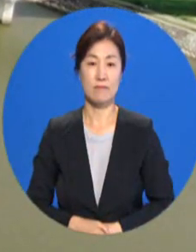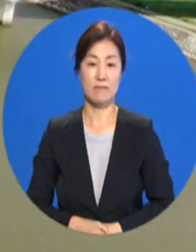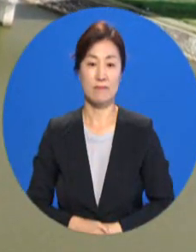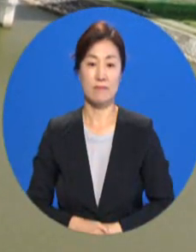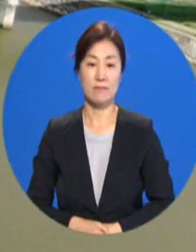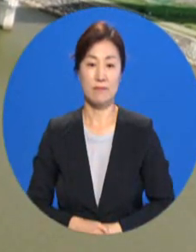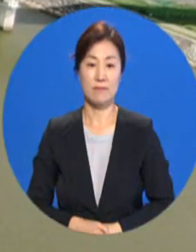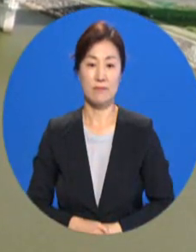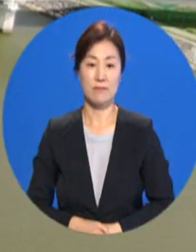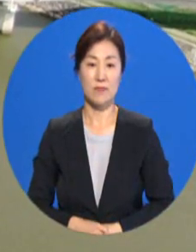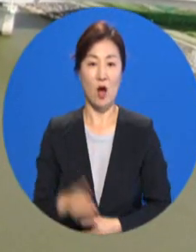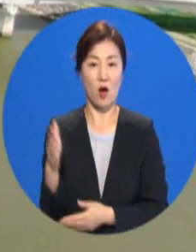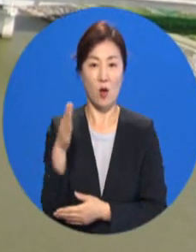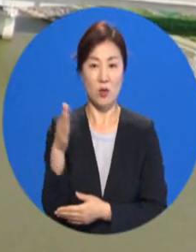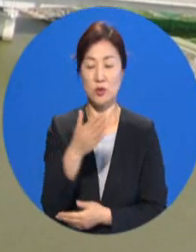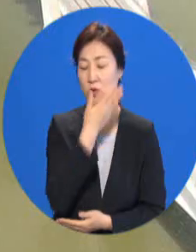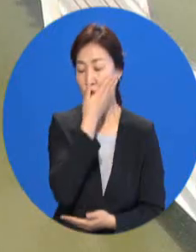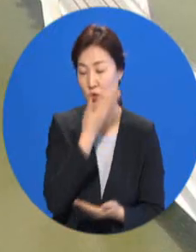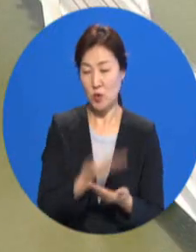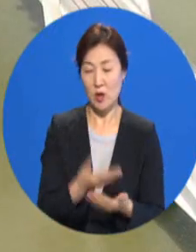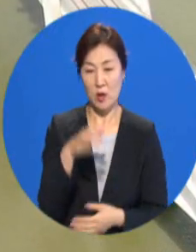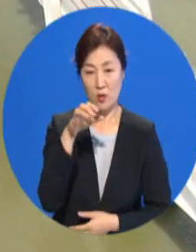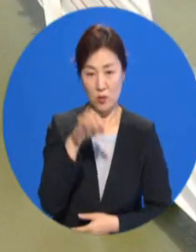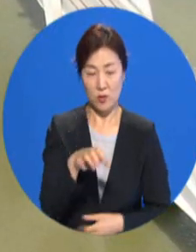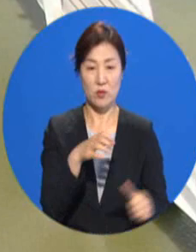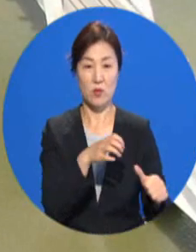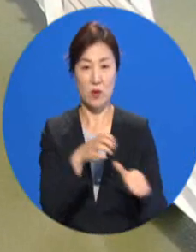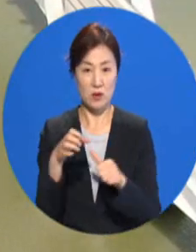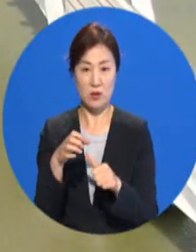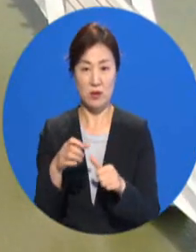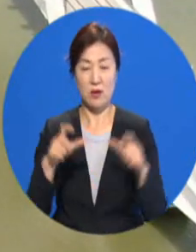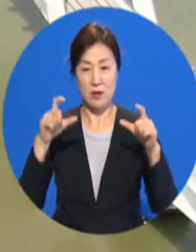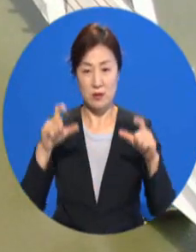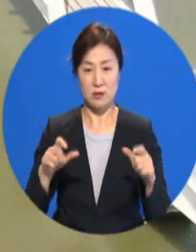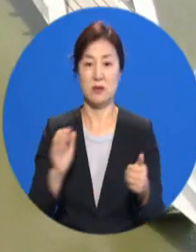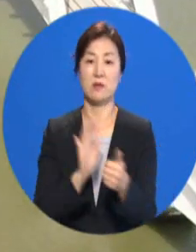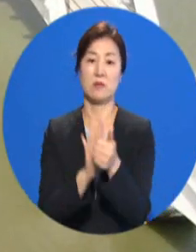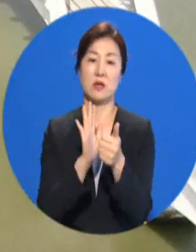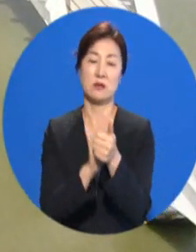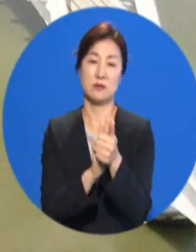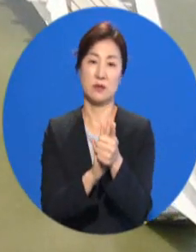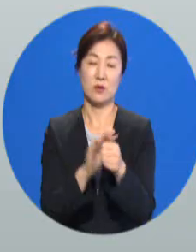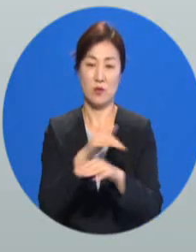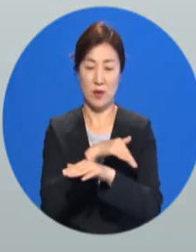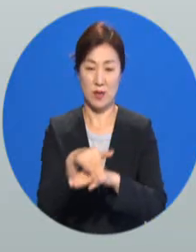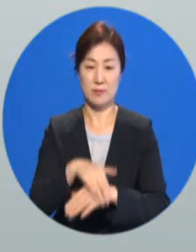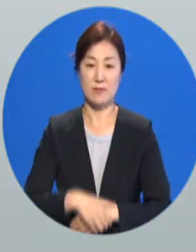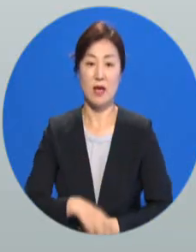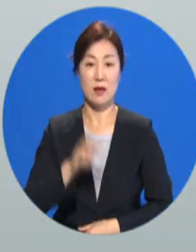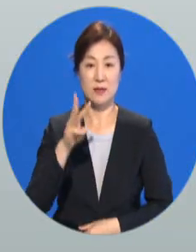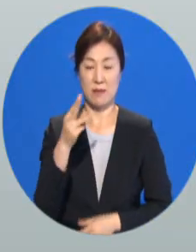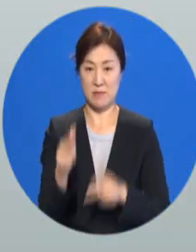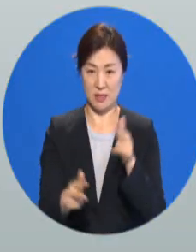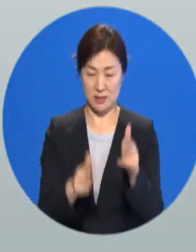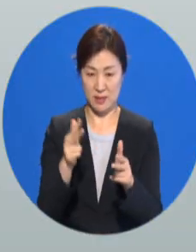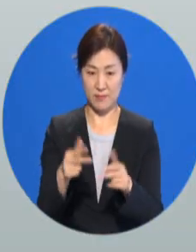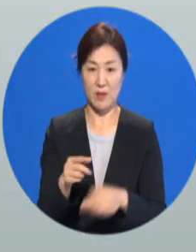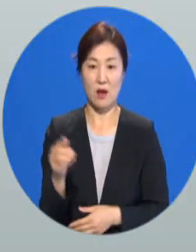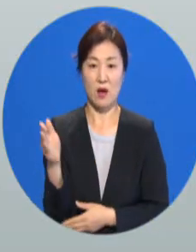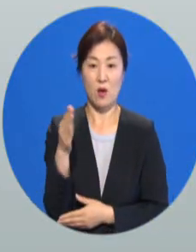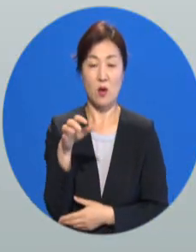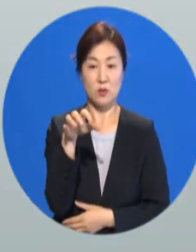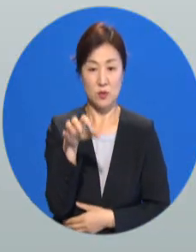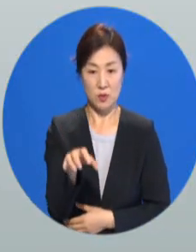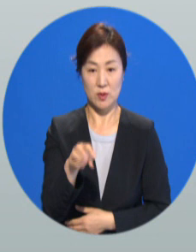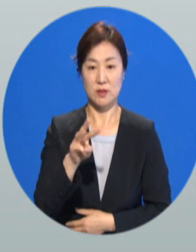어촌의 핵심 자원을 활용해 지역의 활력을 불어넣겠다는 취지로 시작된 어촌 뉴딜 300 사업. 전국에 분포된 어촌 5항의 현대화를